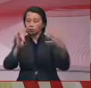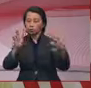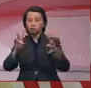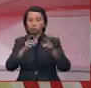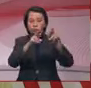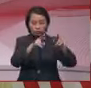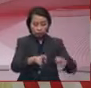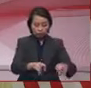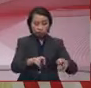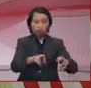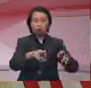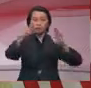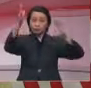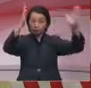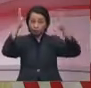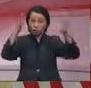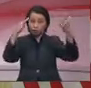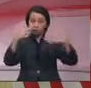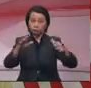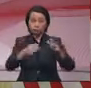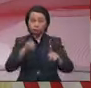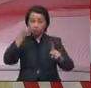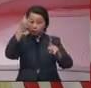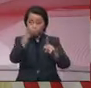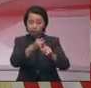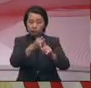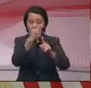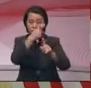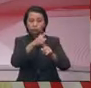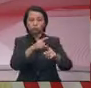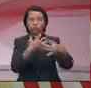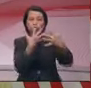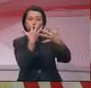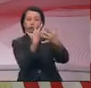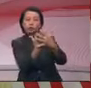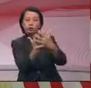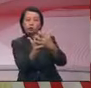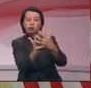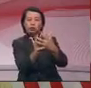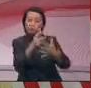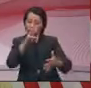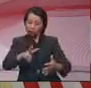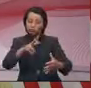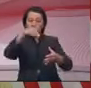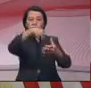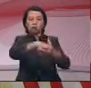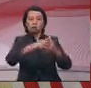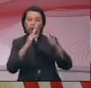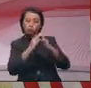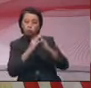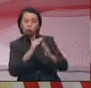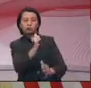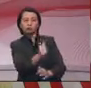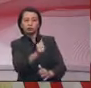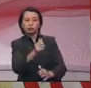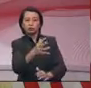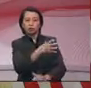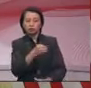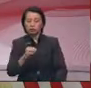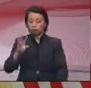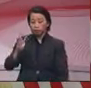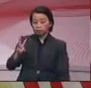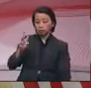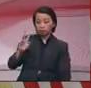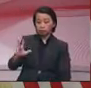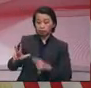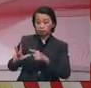14,687 rakyat kita telah diperintahkan untuk menjalani kuarantin wajib di rumah dan 63 orang lagi